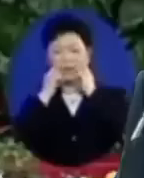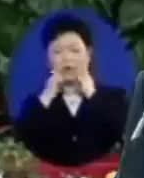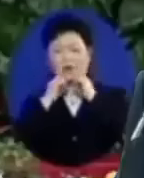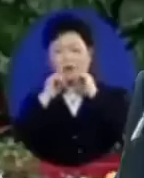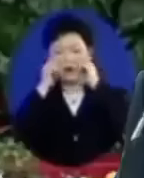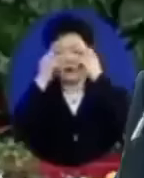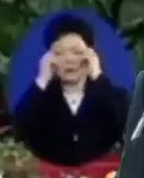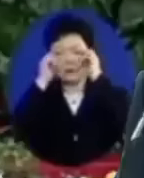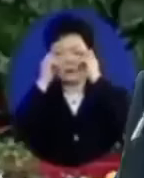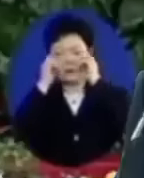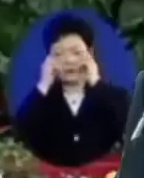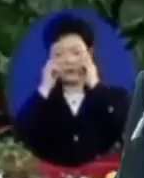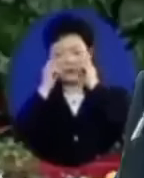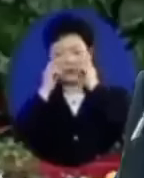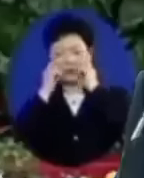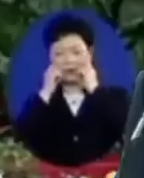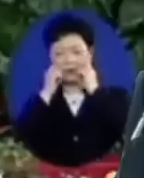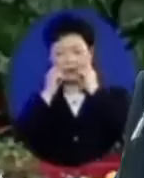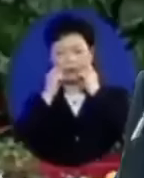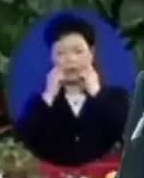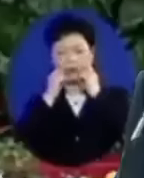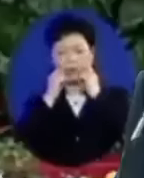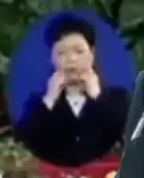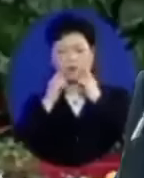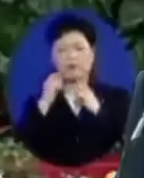밤 머금고